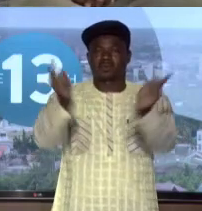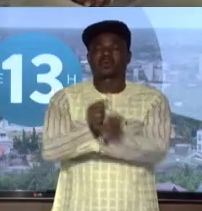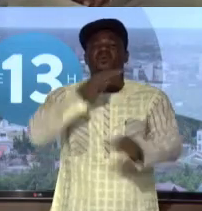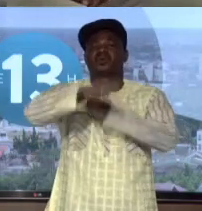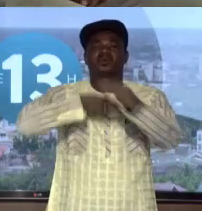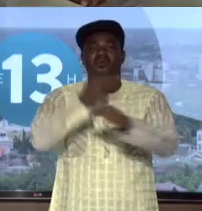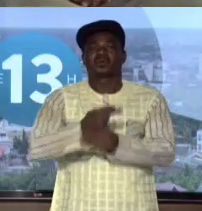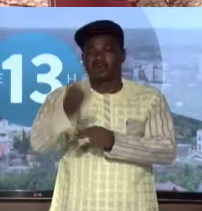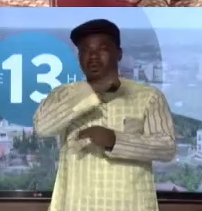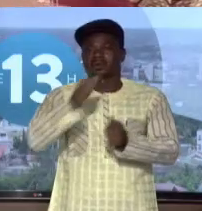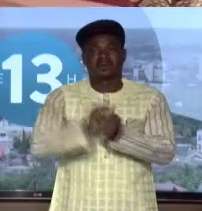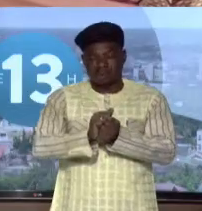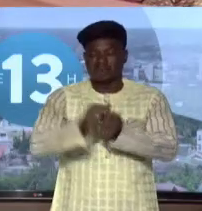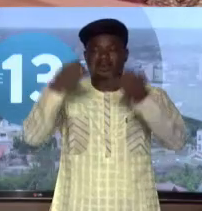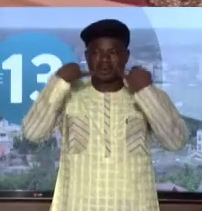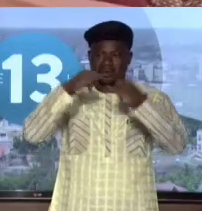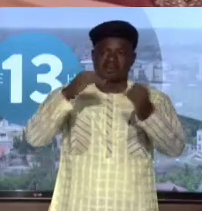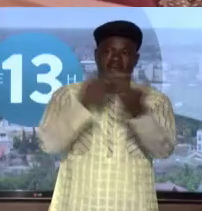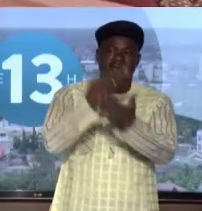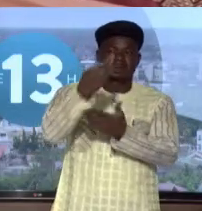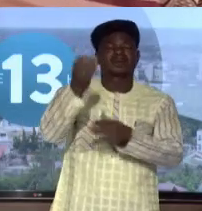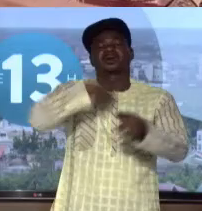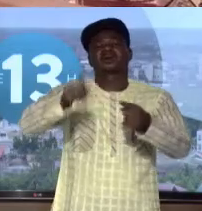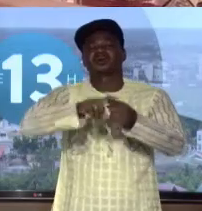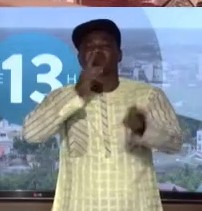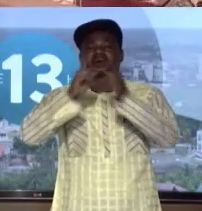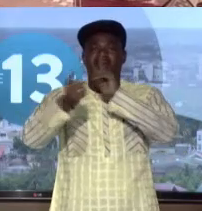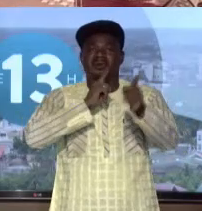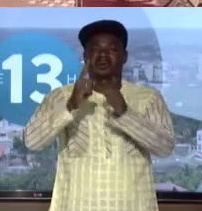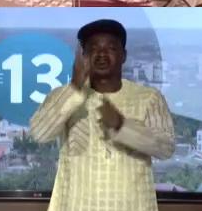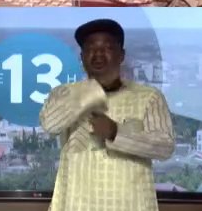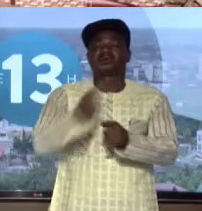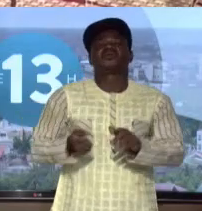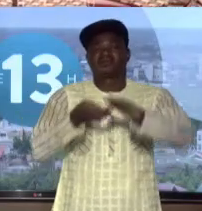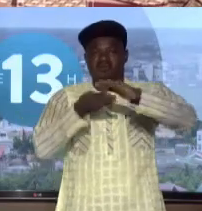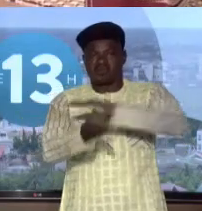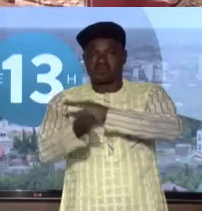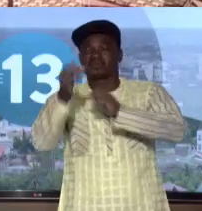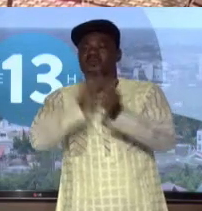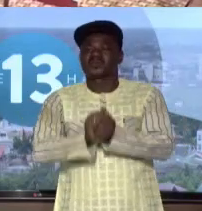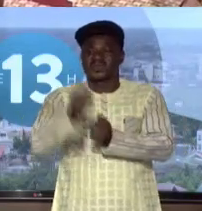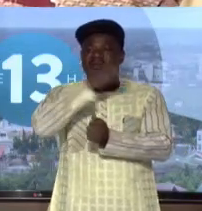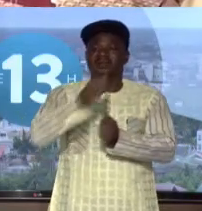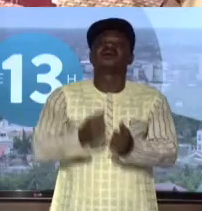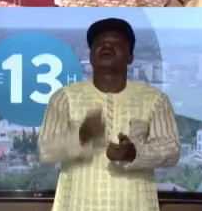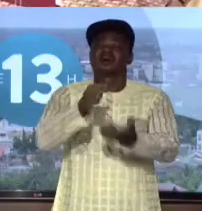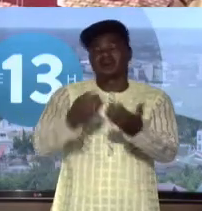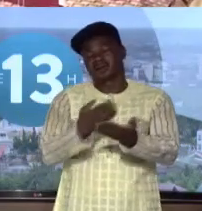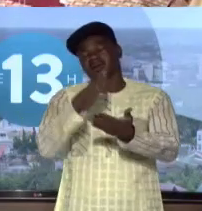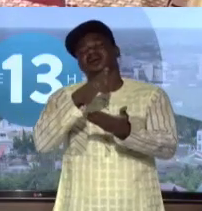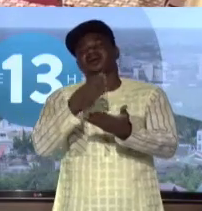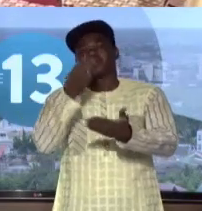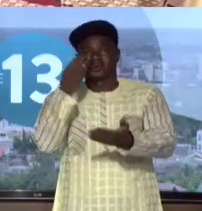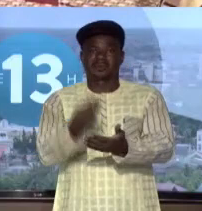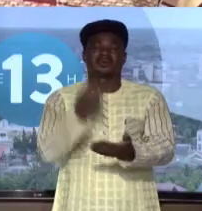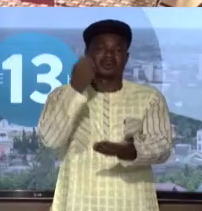l'information financière. Lorsqu'on parle de blanchiment, ce sont des capitaux qui sont illégaux et qui sont utilisés donc pour noyer l'origine